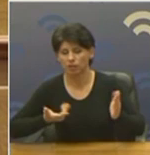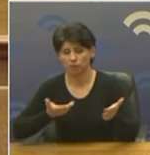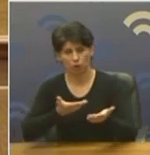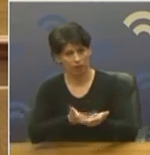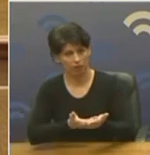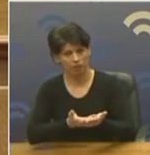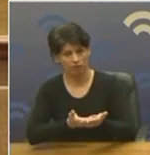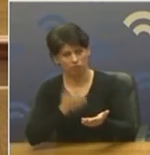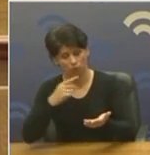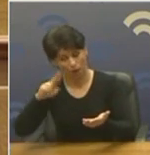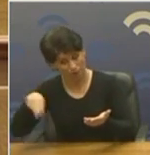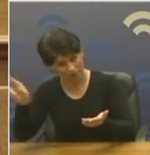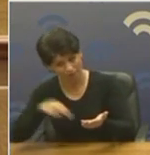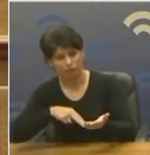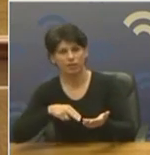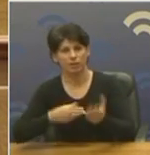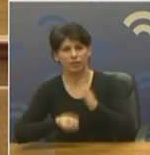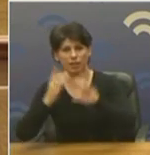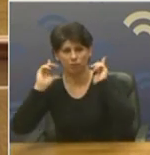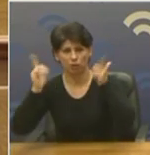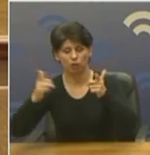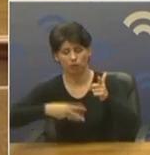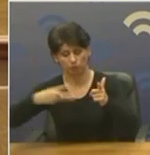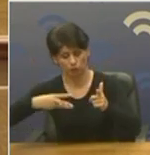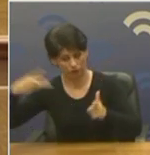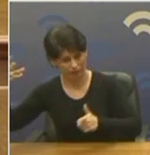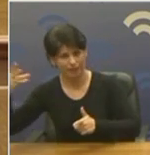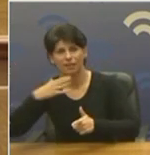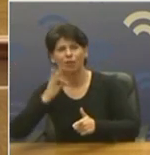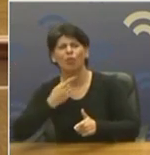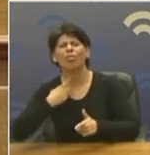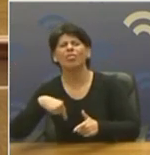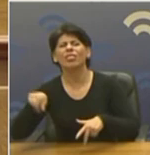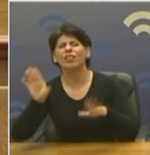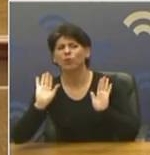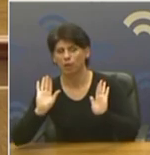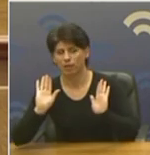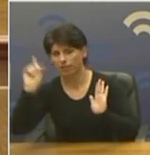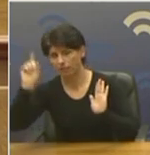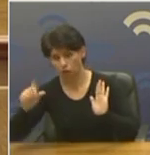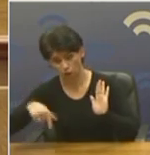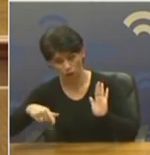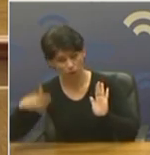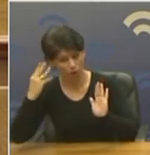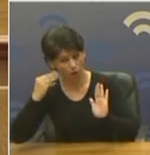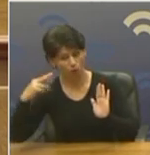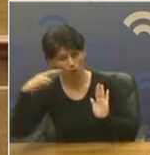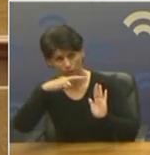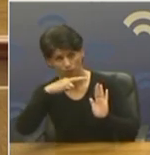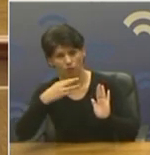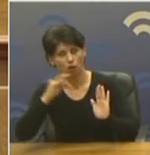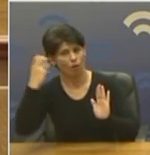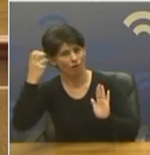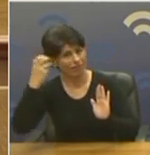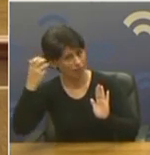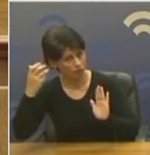οποίες απερίφθησαν από τη Νέα Δημοκρατία και το ΣΥΡΙΖΑ, διότι δεν τους άρεσαν. Ίσως τώρα που τους ακούει ο Πρωθυπουργός, γιατί